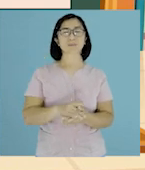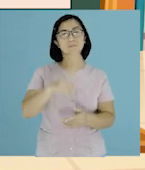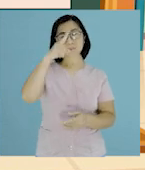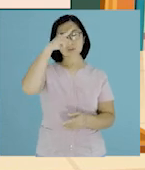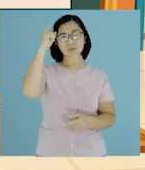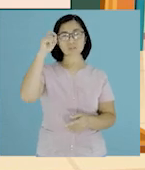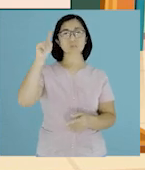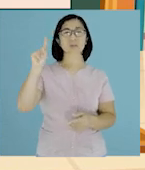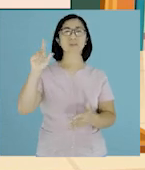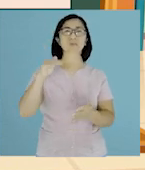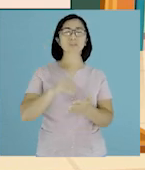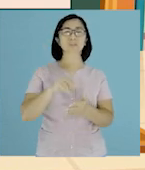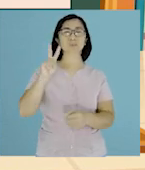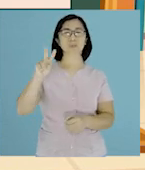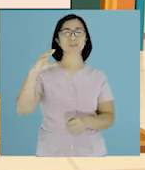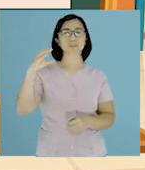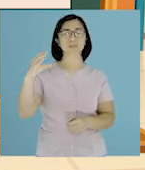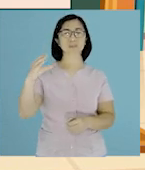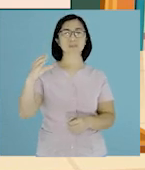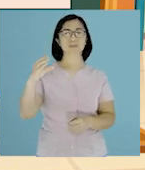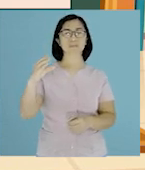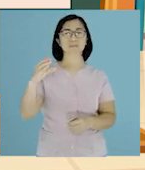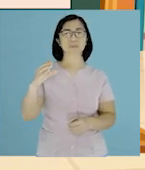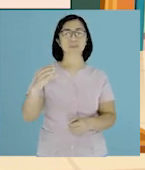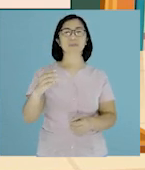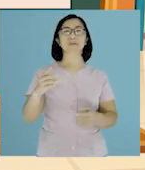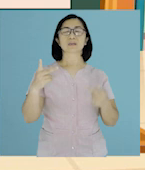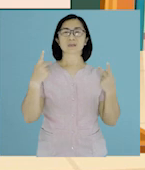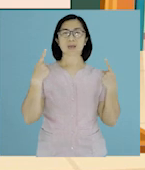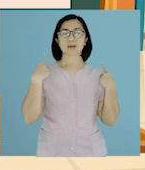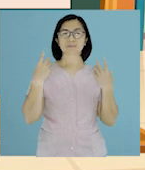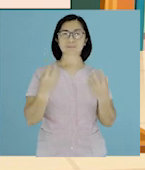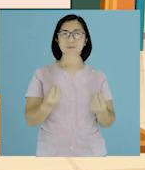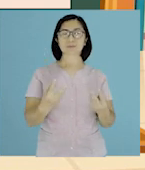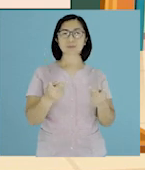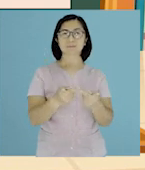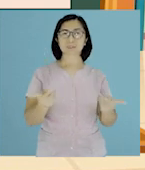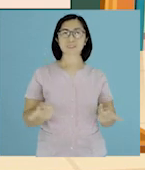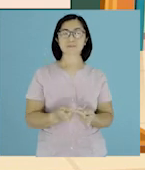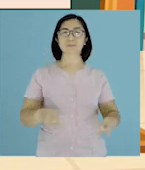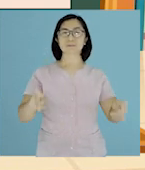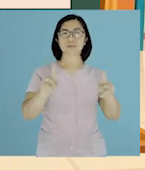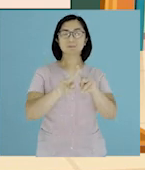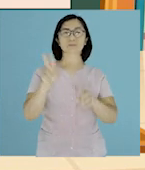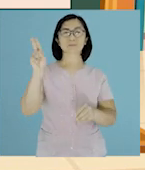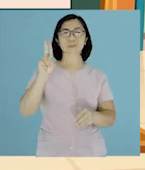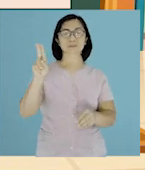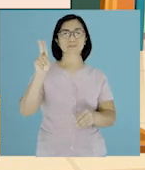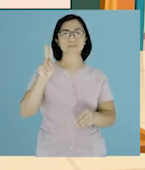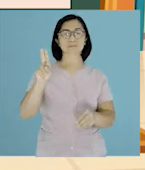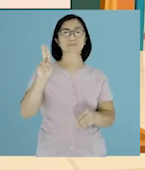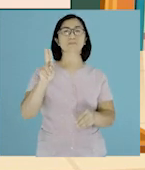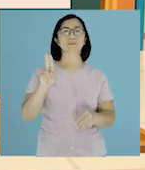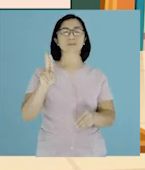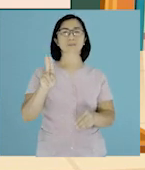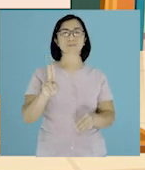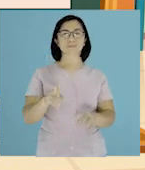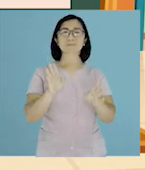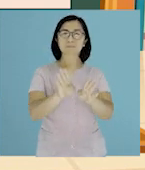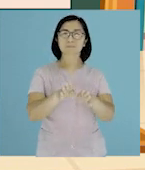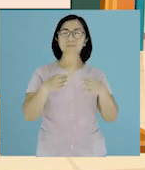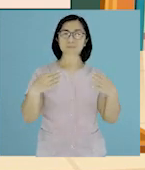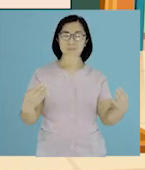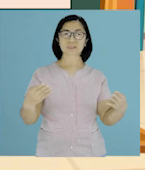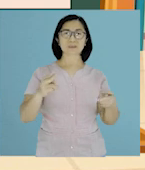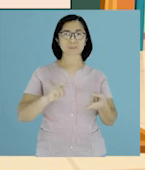1,200. Dahil ang 1,200 ang may pinakamaraming place value na ginamit, ito na